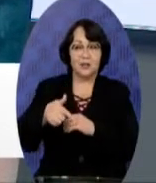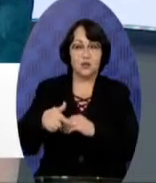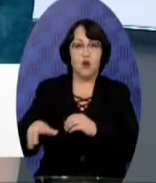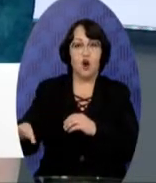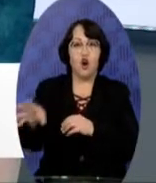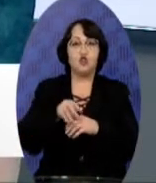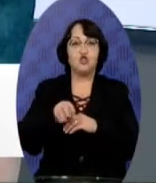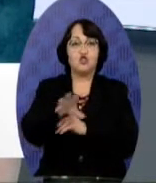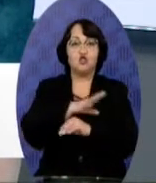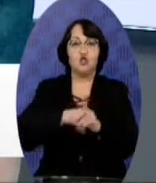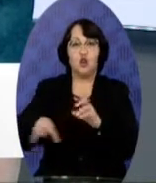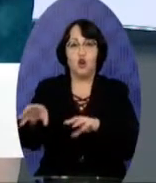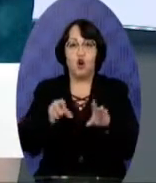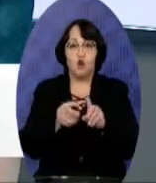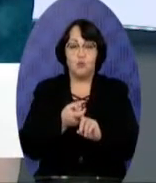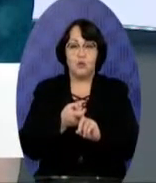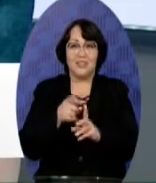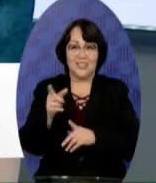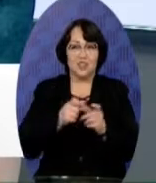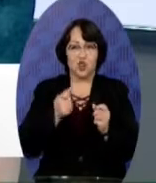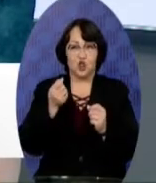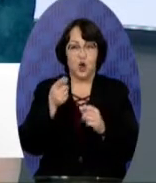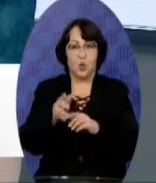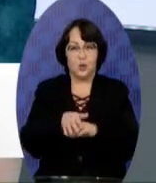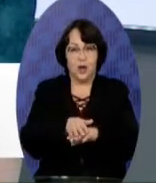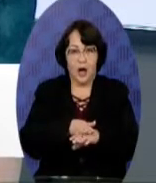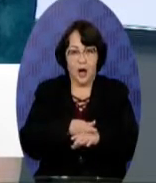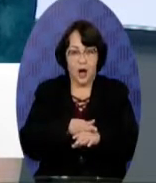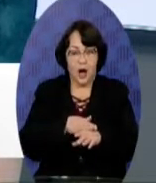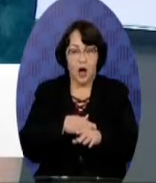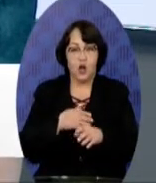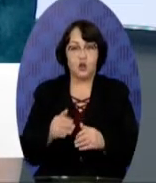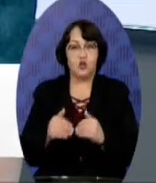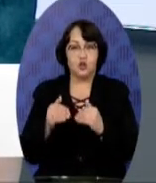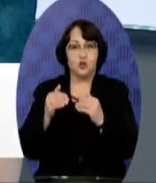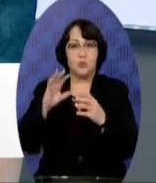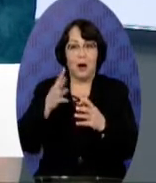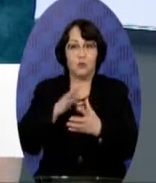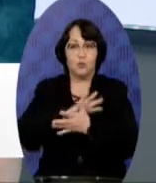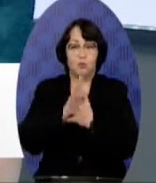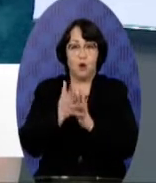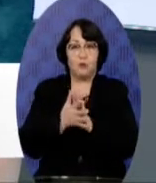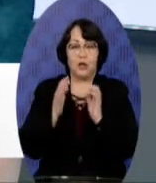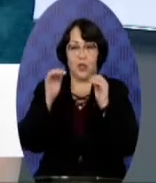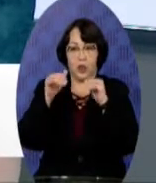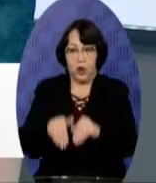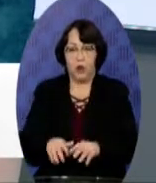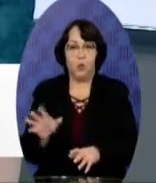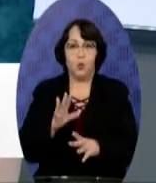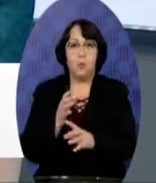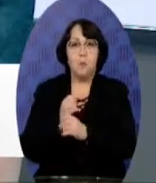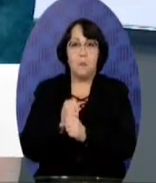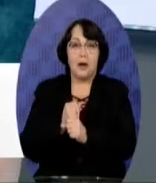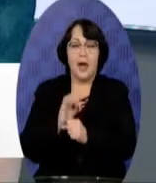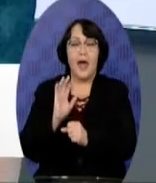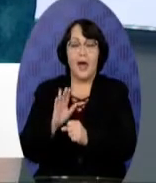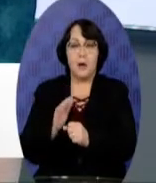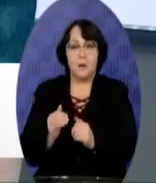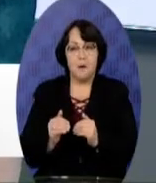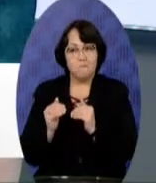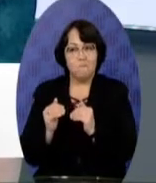эдийн засаг бага зэрэг буурч саарах юм эрсдэл байгаа хэдий ч за төдийлөн огцон буурахгүй тогтвортой байх юм боломжтой